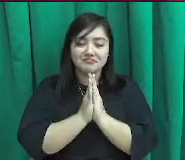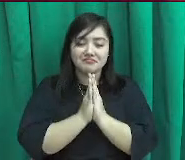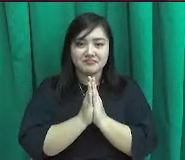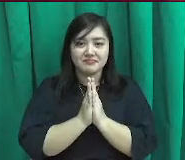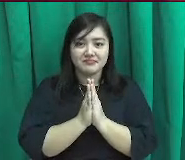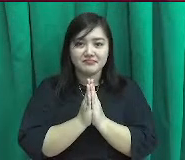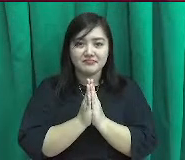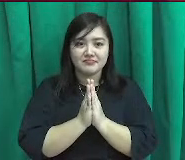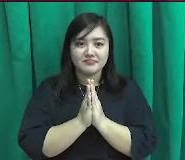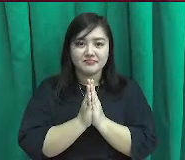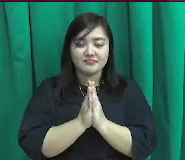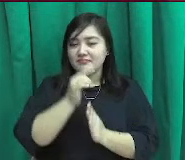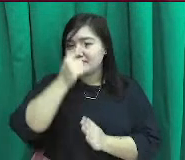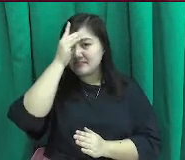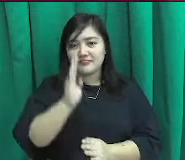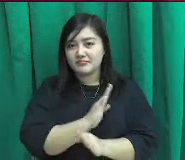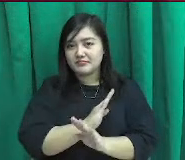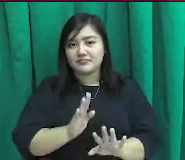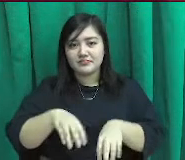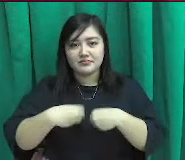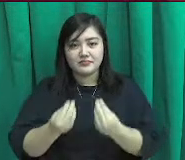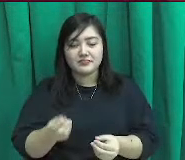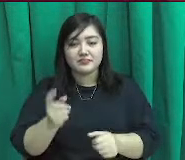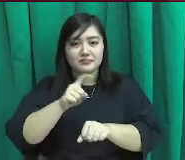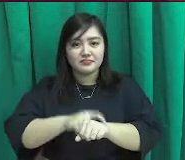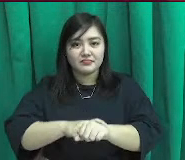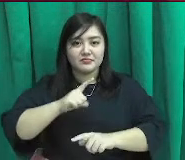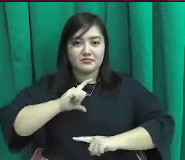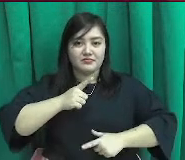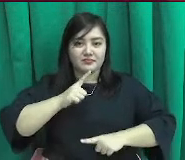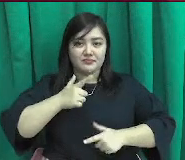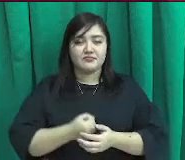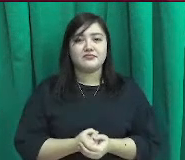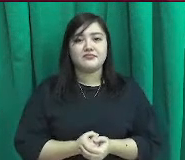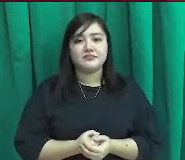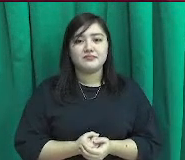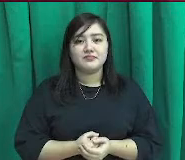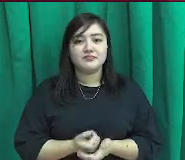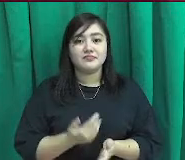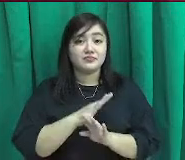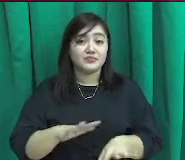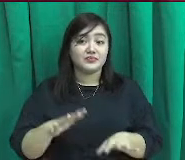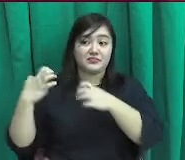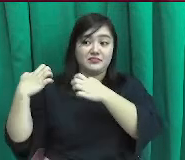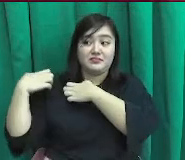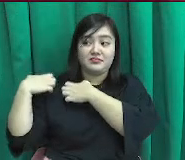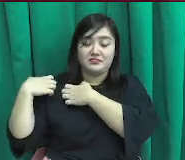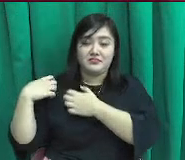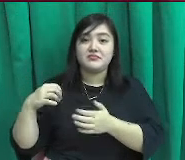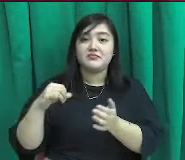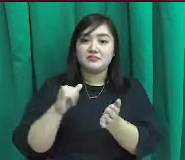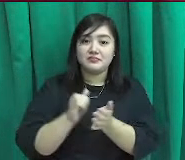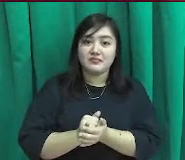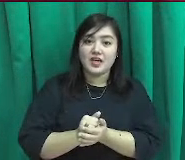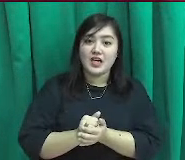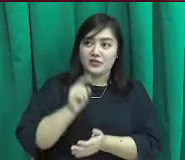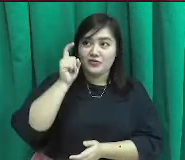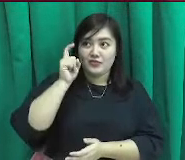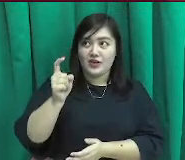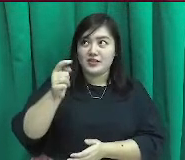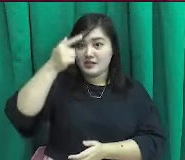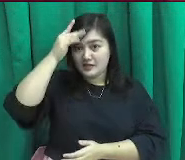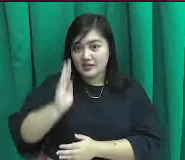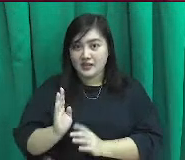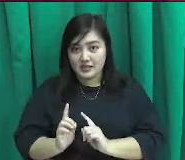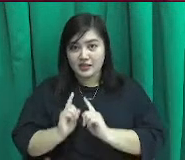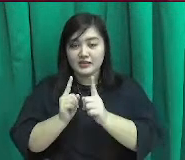binigay na timeline ng Diyos. Isa yes. pa, huwag ka agad umasa na yes. You see? Basta sasagutin ng Diyos ang panalangin mo. Amen.